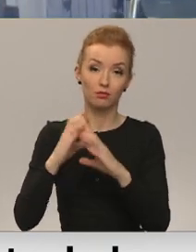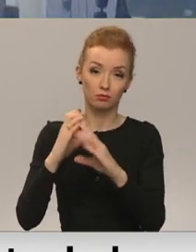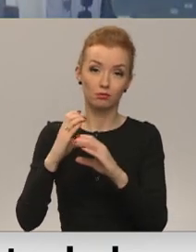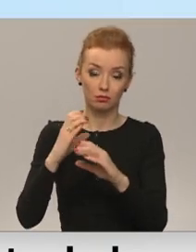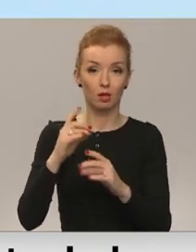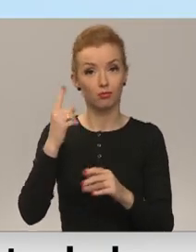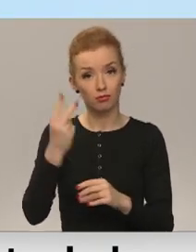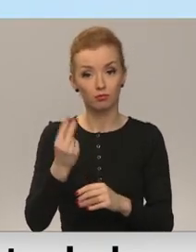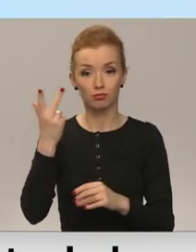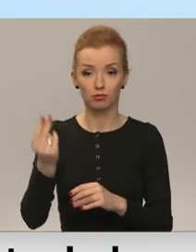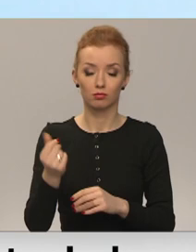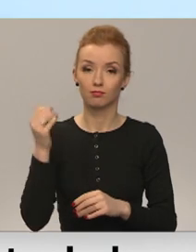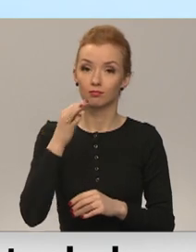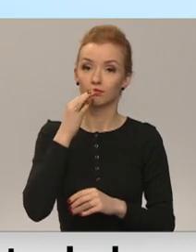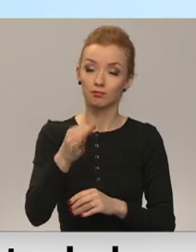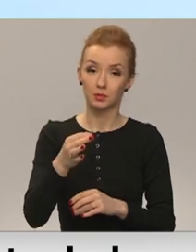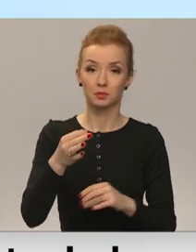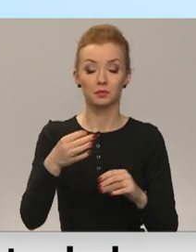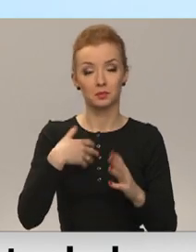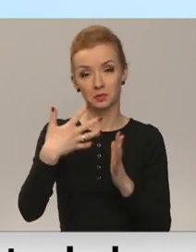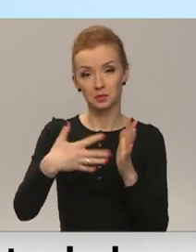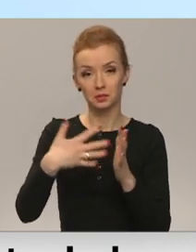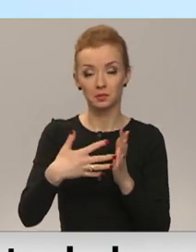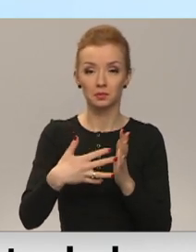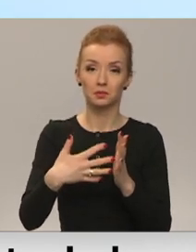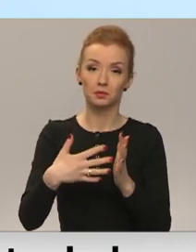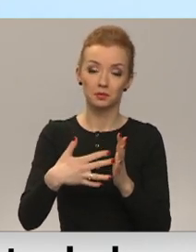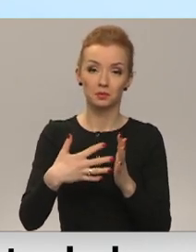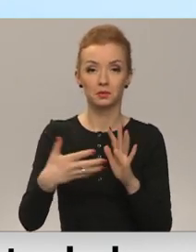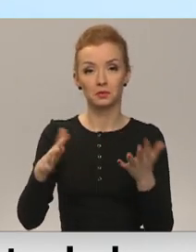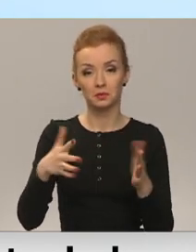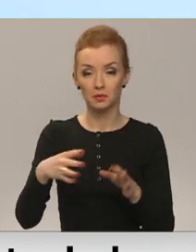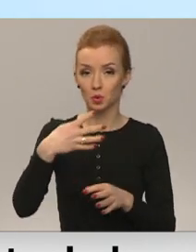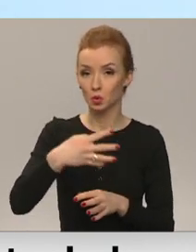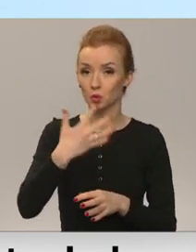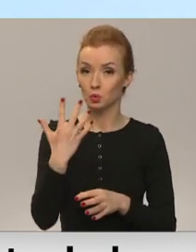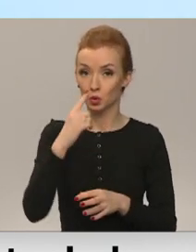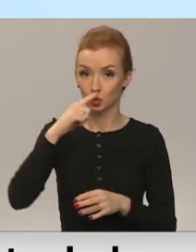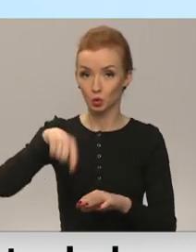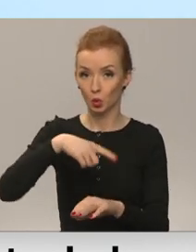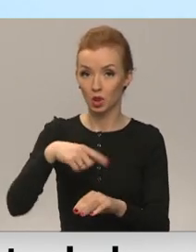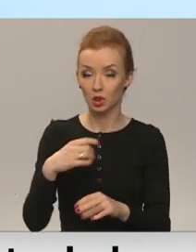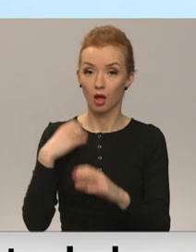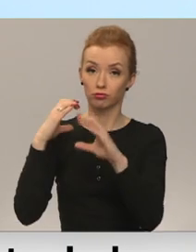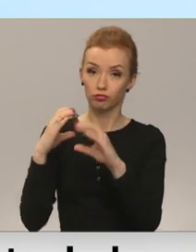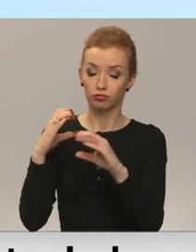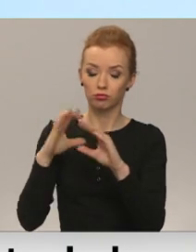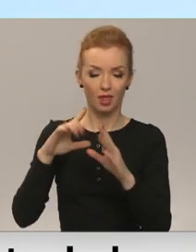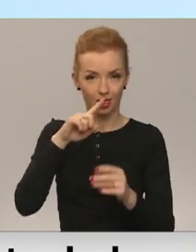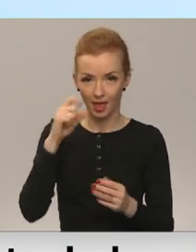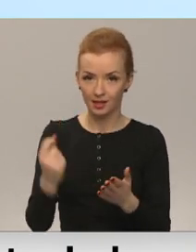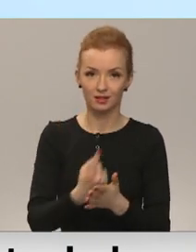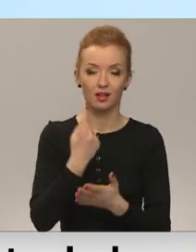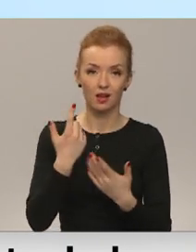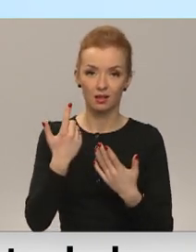diennaktis. Ja rašitrol 45 sūp, tad prastājāt mani palūčasā. Reikināju 45 stundas šeit nostāvēt, bet nesanāks.